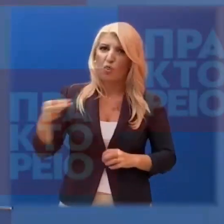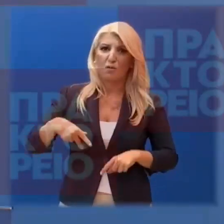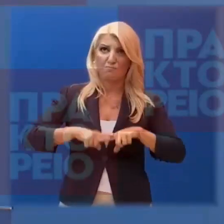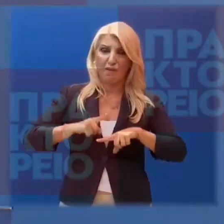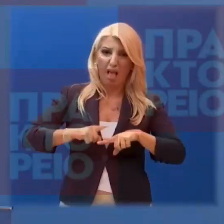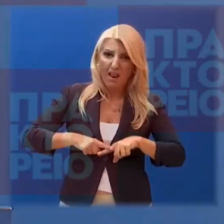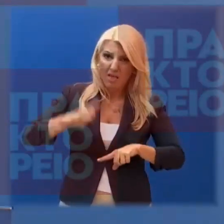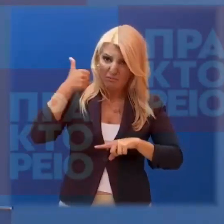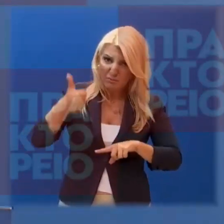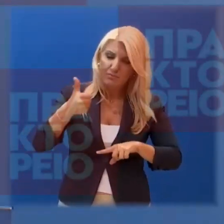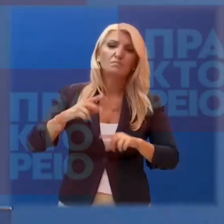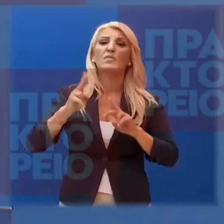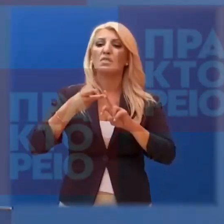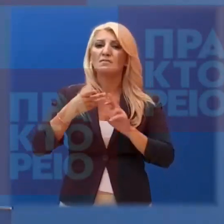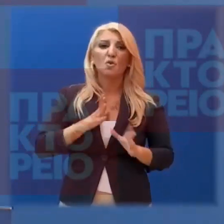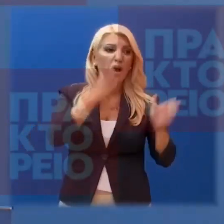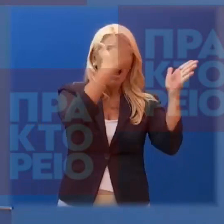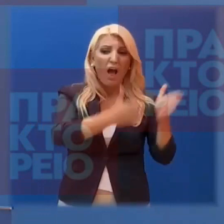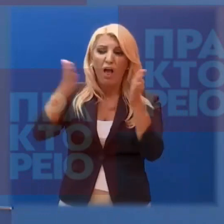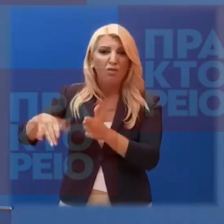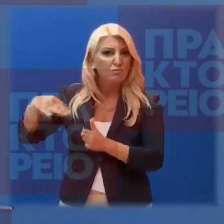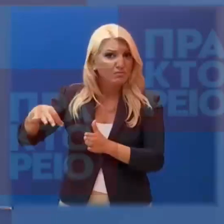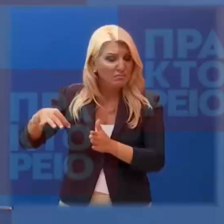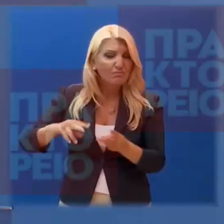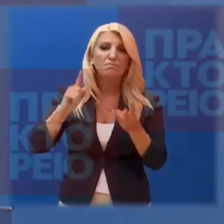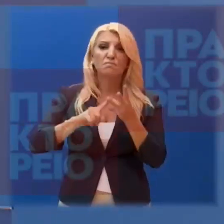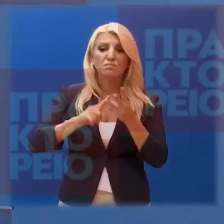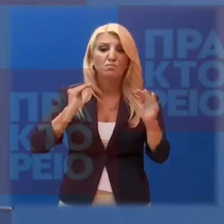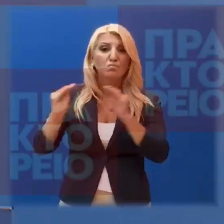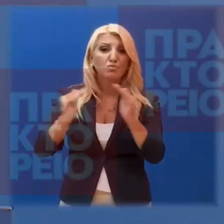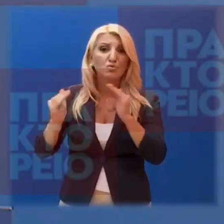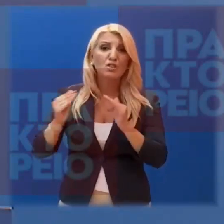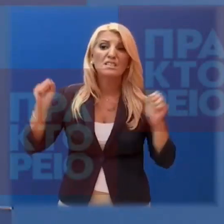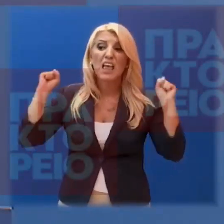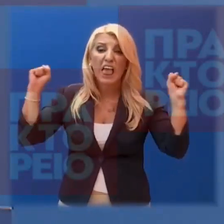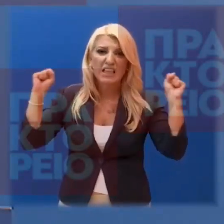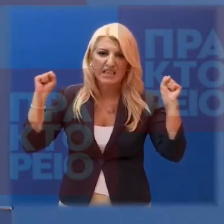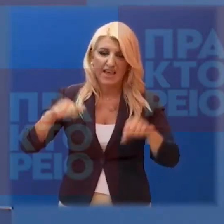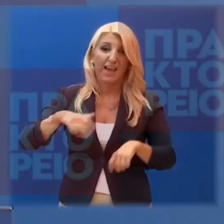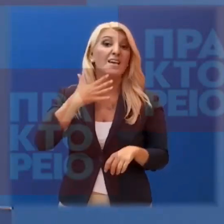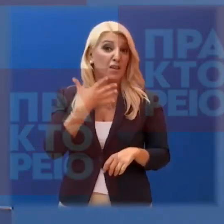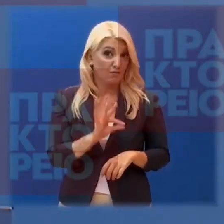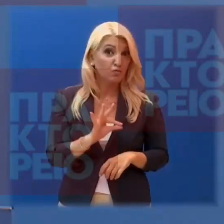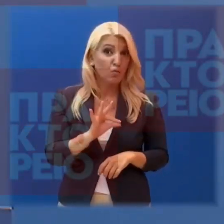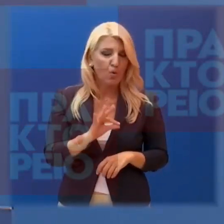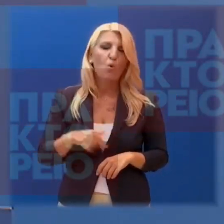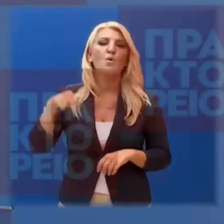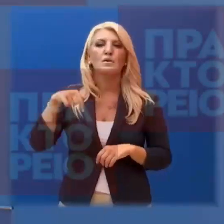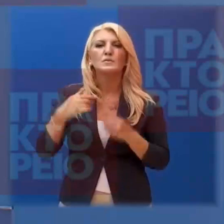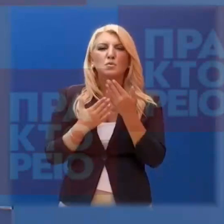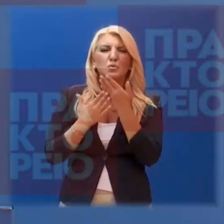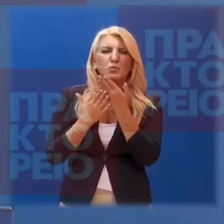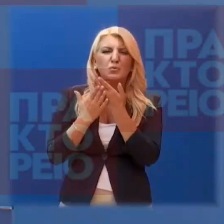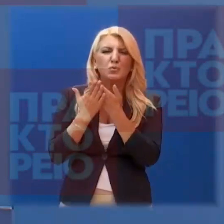και προστασίας της δημόσιας υγείας. Και για αυτούς τους λόγους, η κατάσταση στη Μόρια που έχει διαμορφωθεί από τα ξημερώματα της